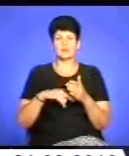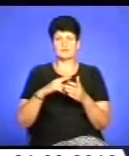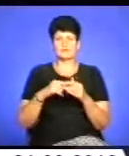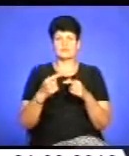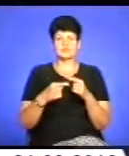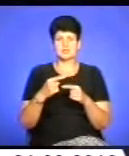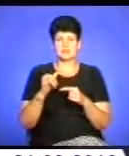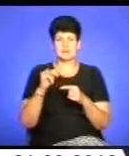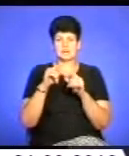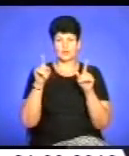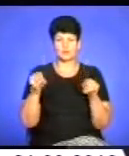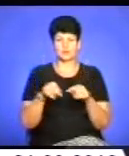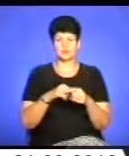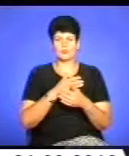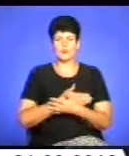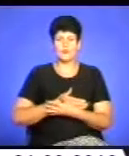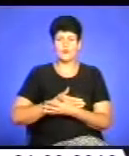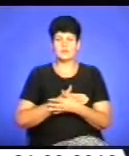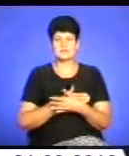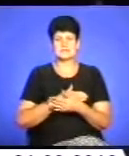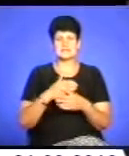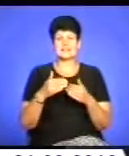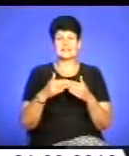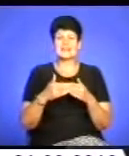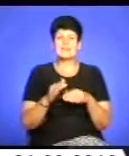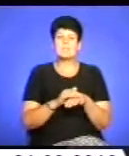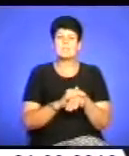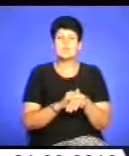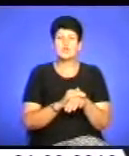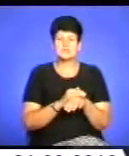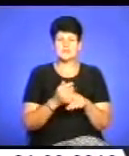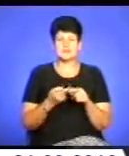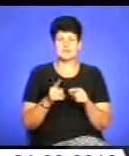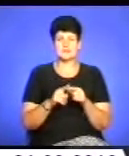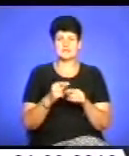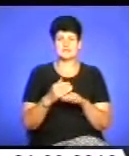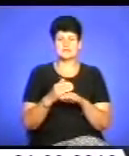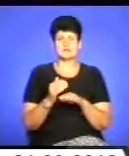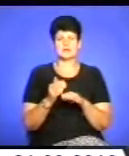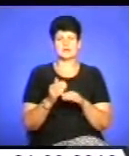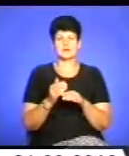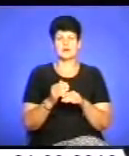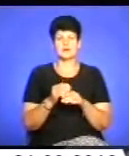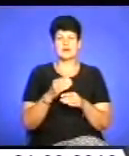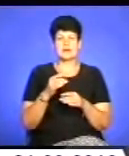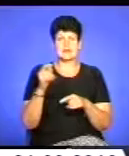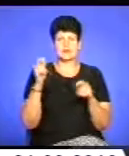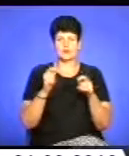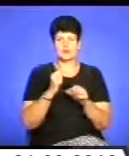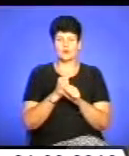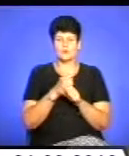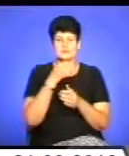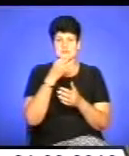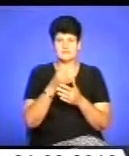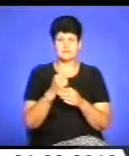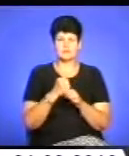ікону Богородиці, двері милосердя. І також є певна частина, коли ректори роблять певні звіти, вони говорять про